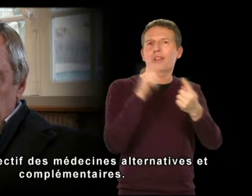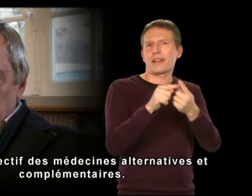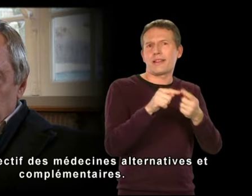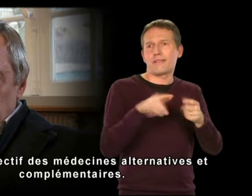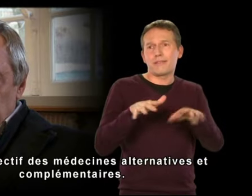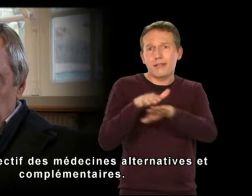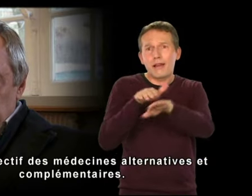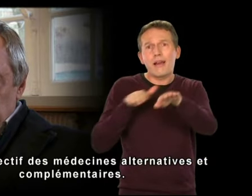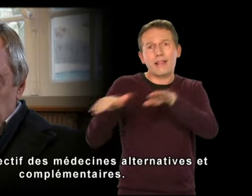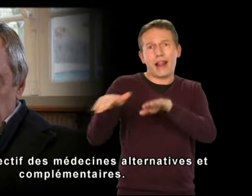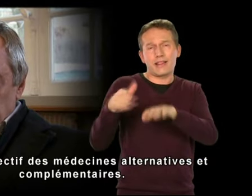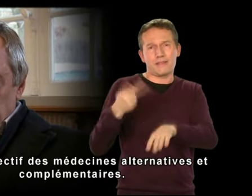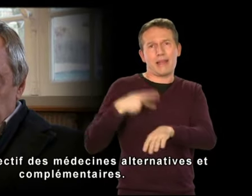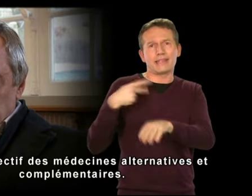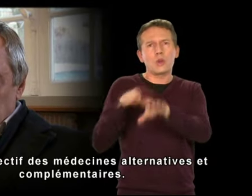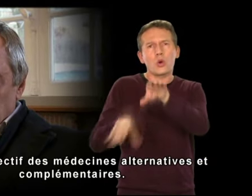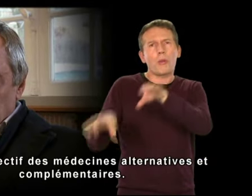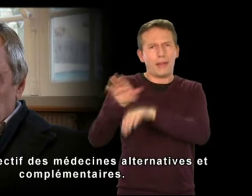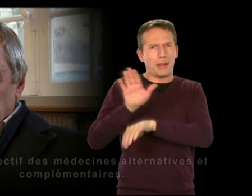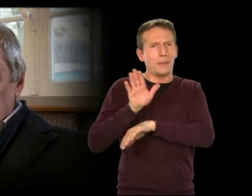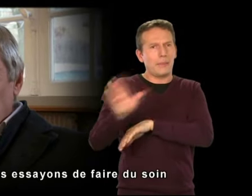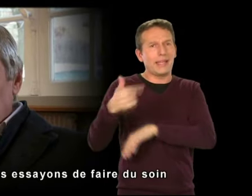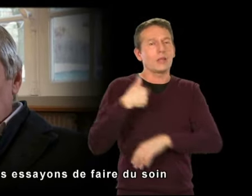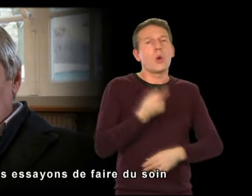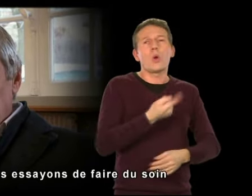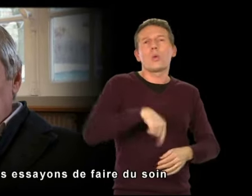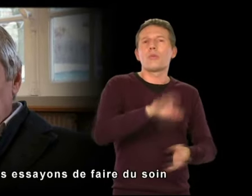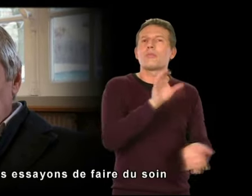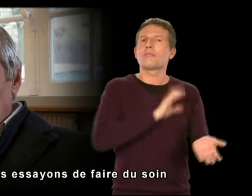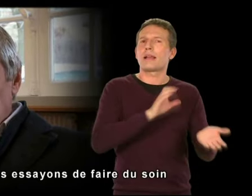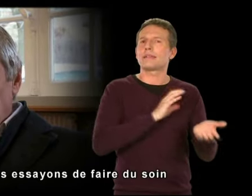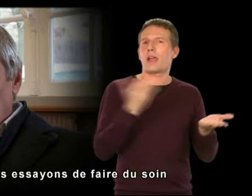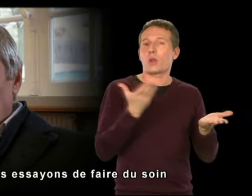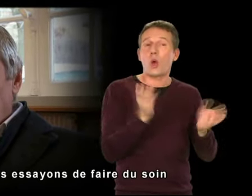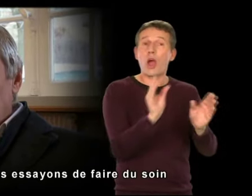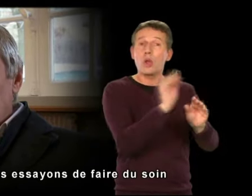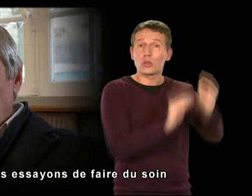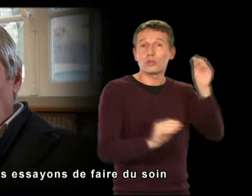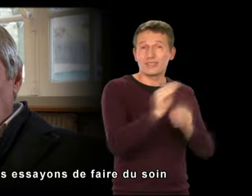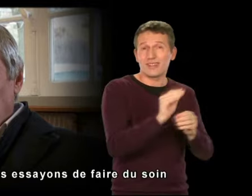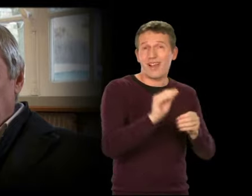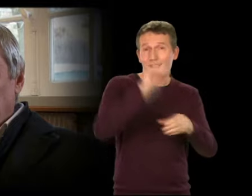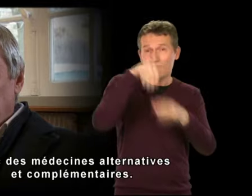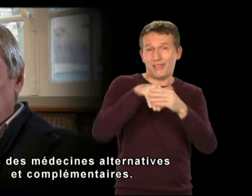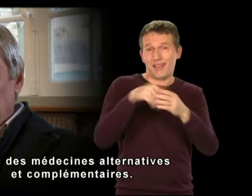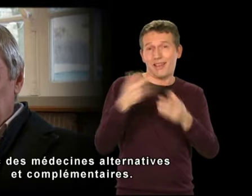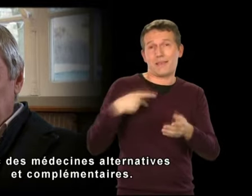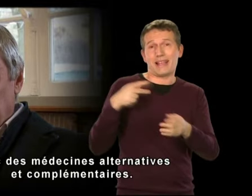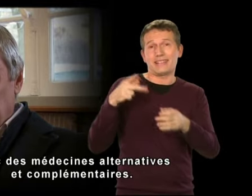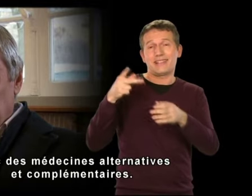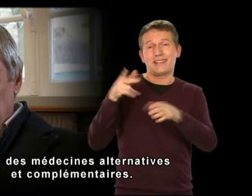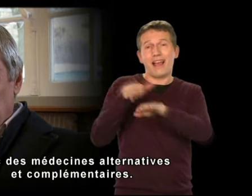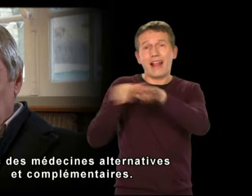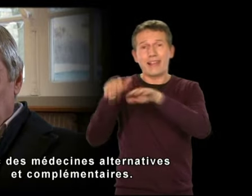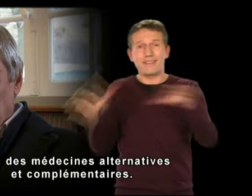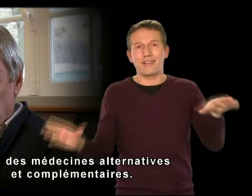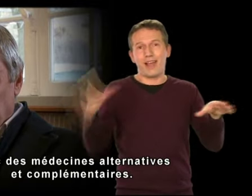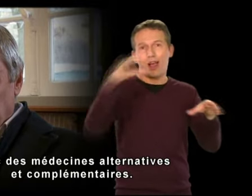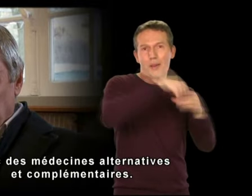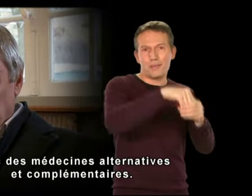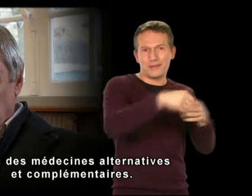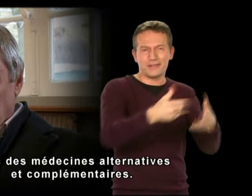un objectif de toutes ces médecines alternatives et complémentaires. Nous, ce que nous essayons, c'est de faire du soin avec des médecines alternatives